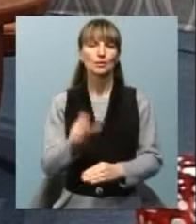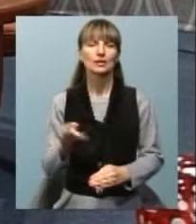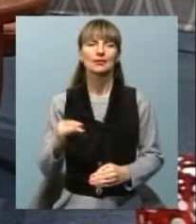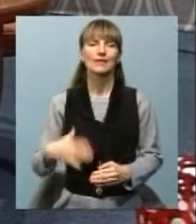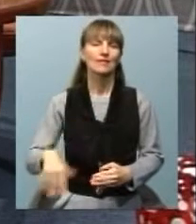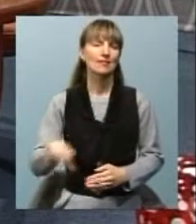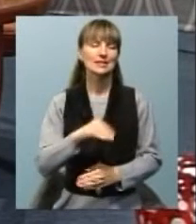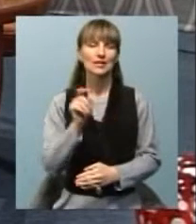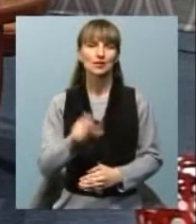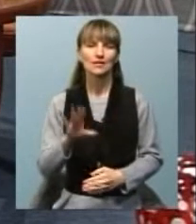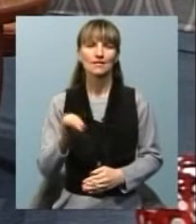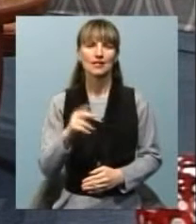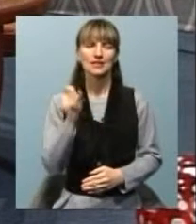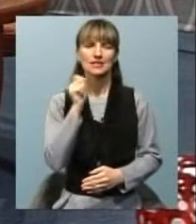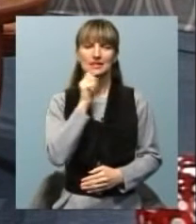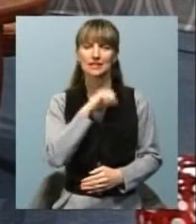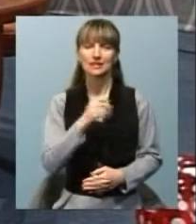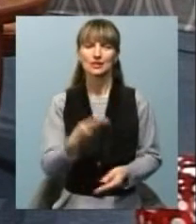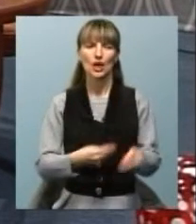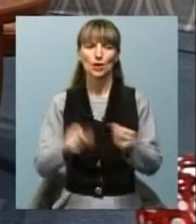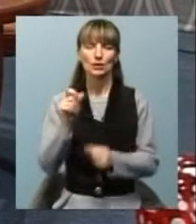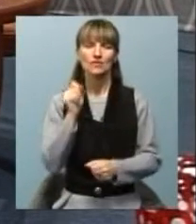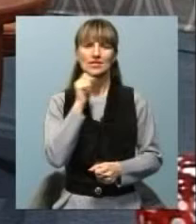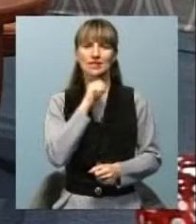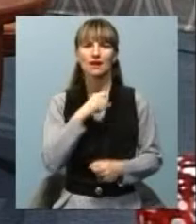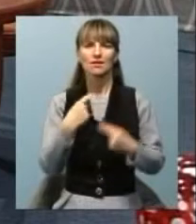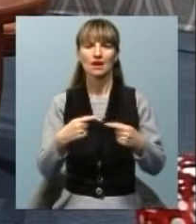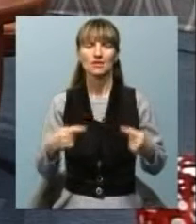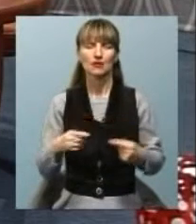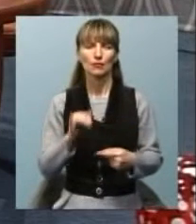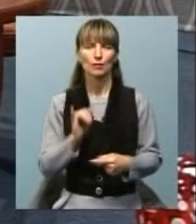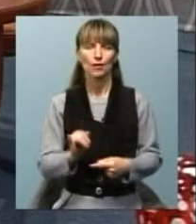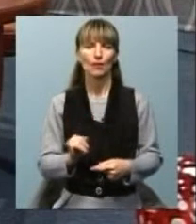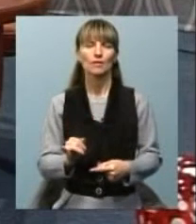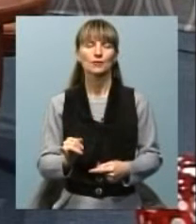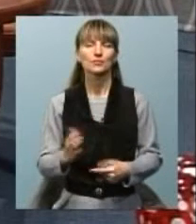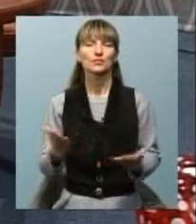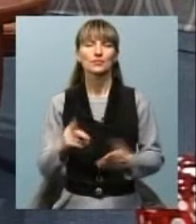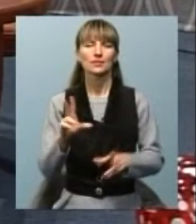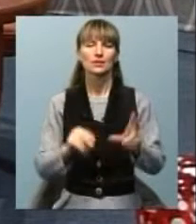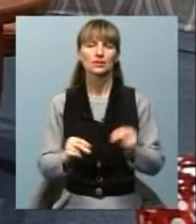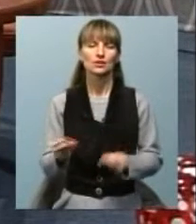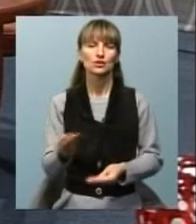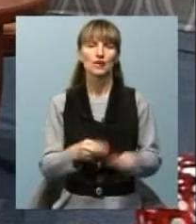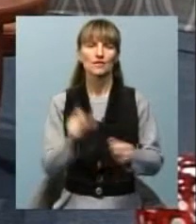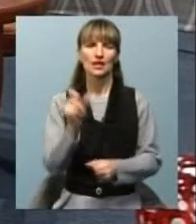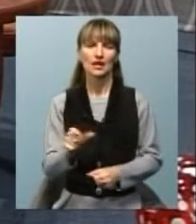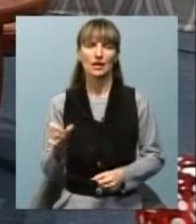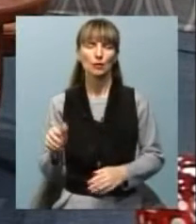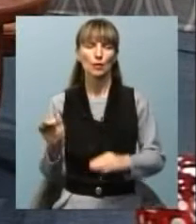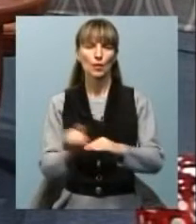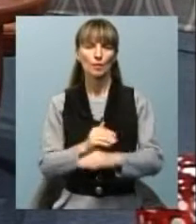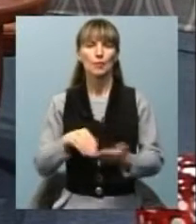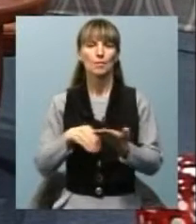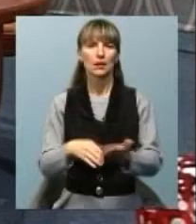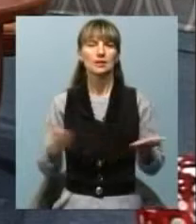просто всіх людей від злих чаклунів, від зла і від всякого лиха. А як ти гадаєш, чарівникам добрим